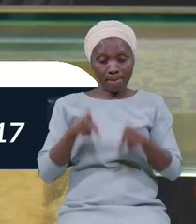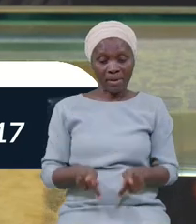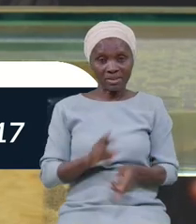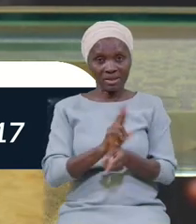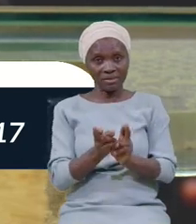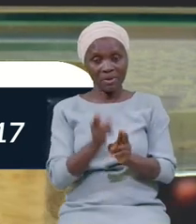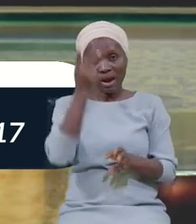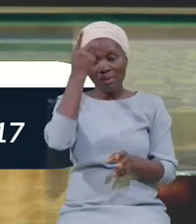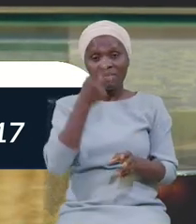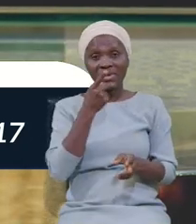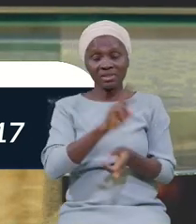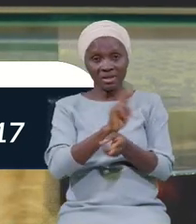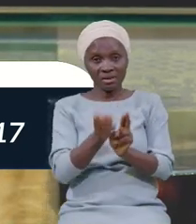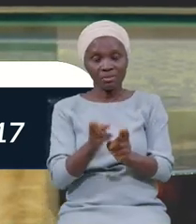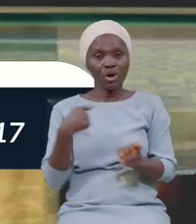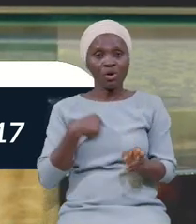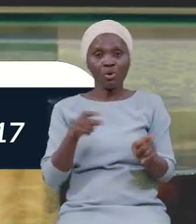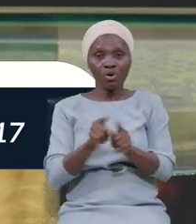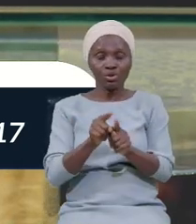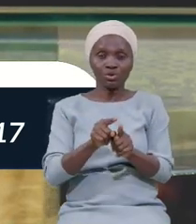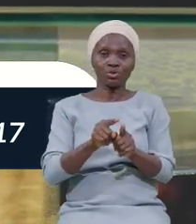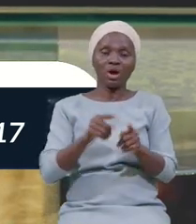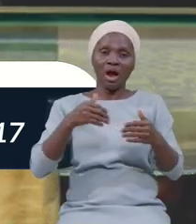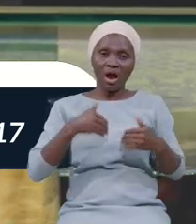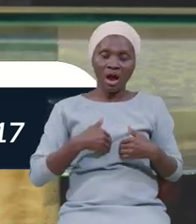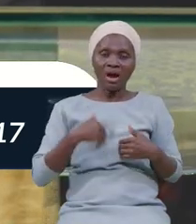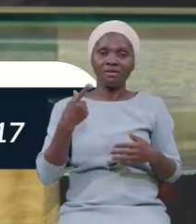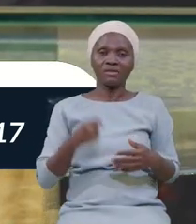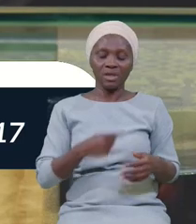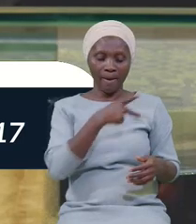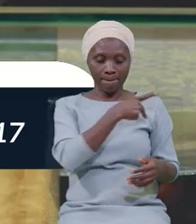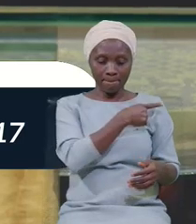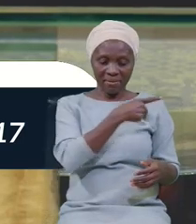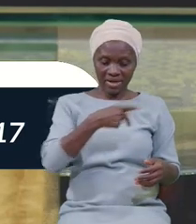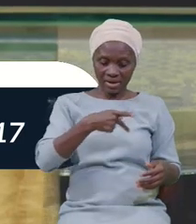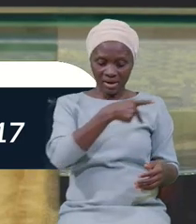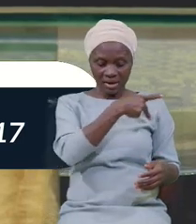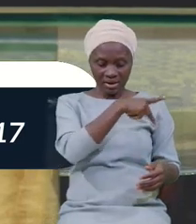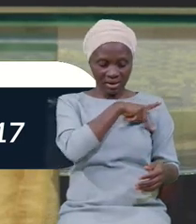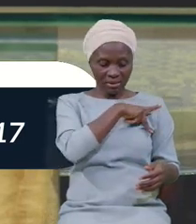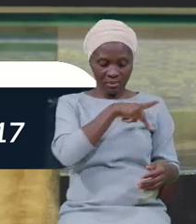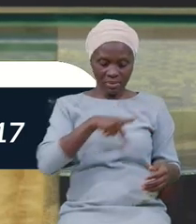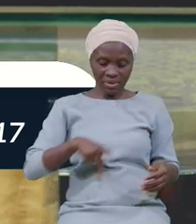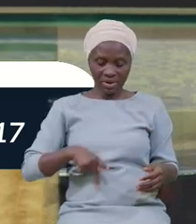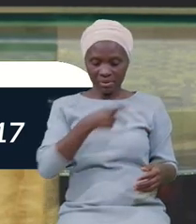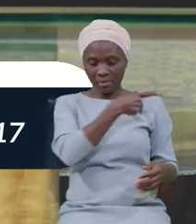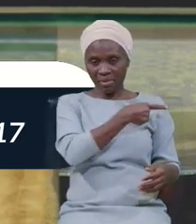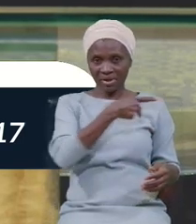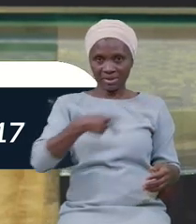repentance parentale, c'est la repentance des grands ou du roi.